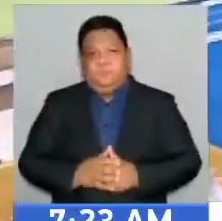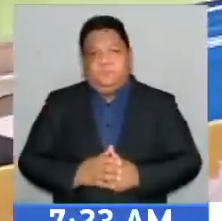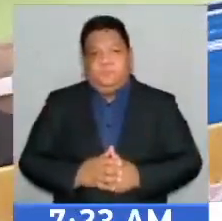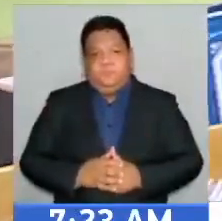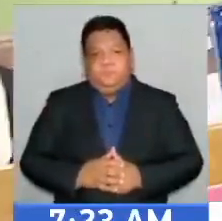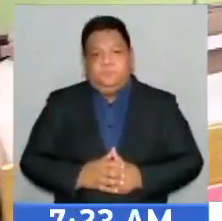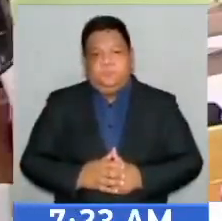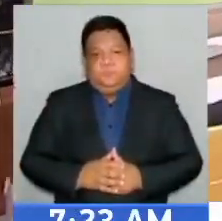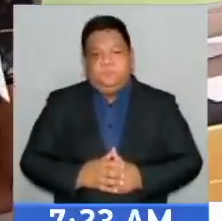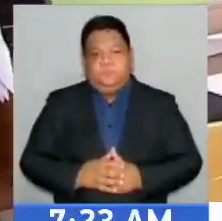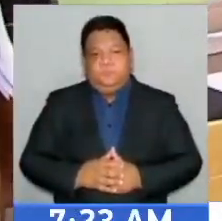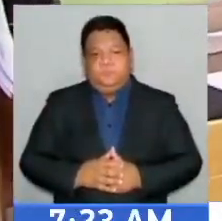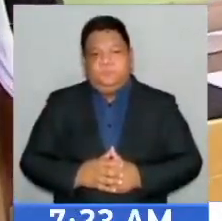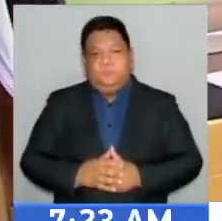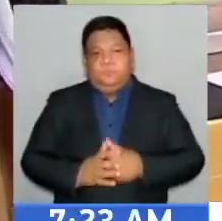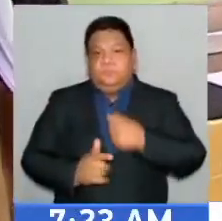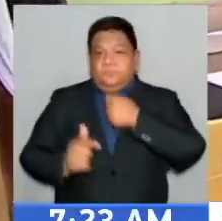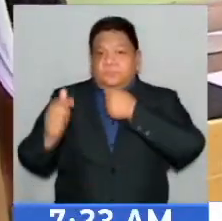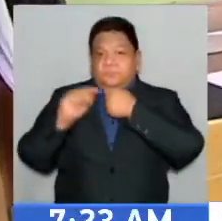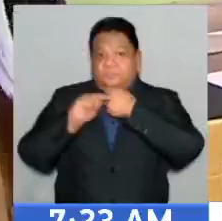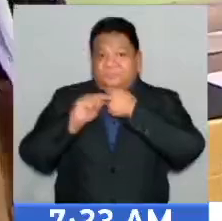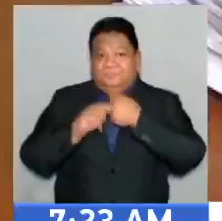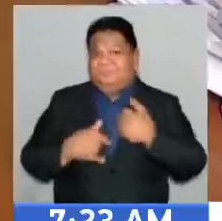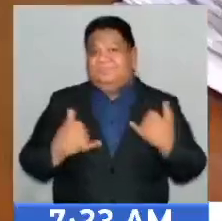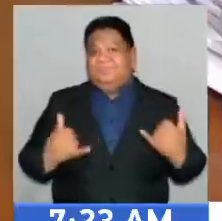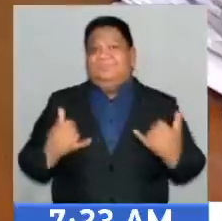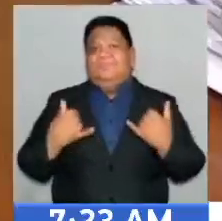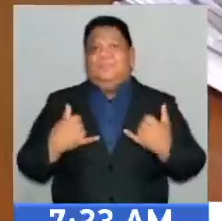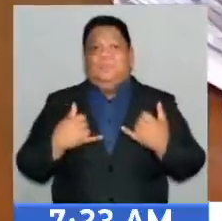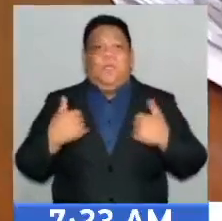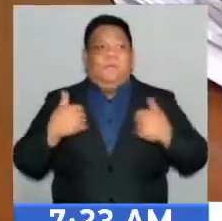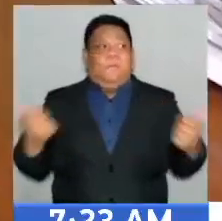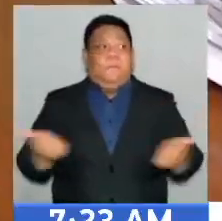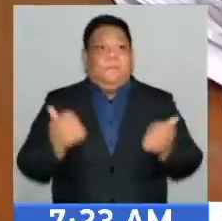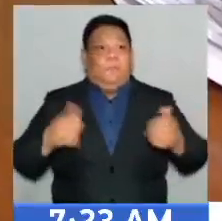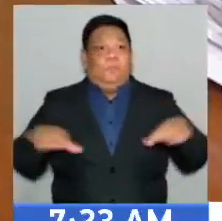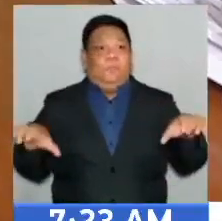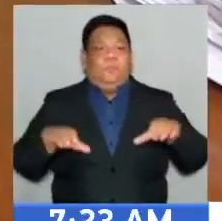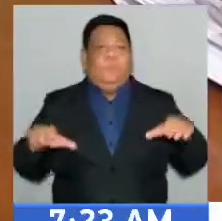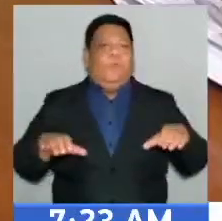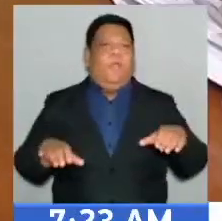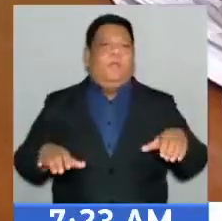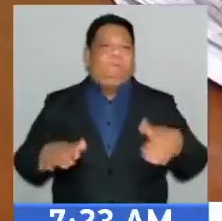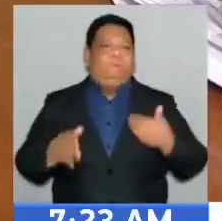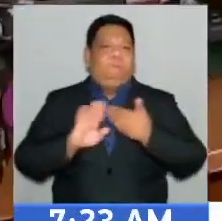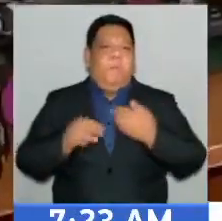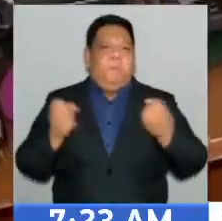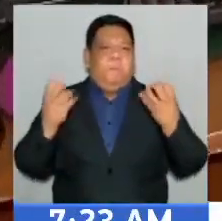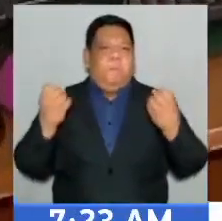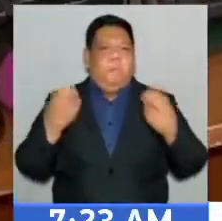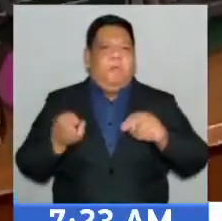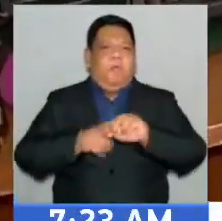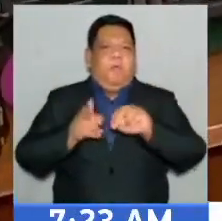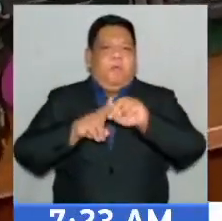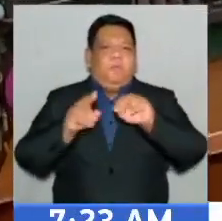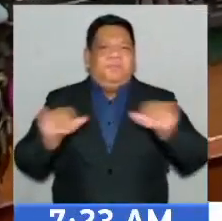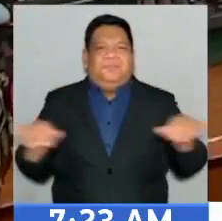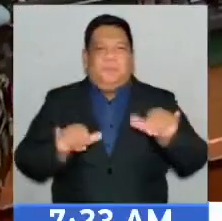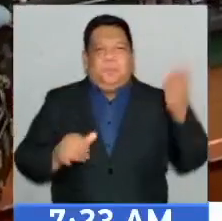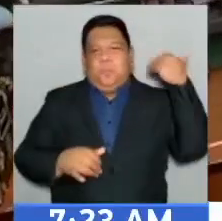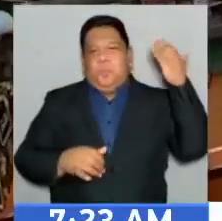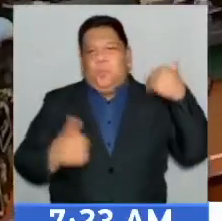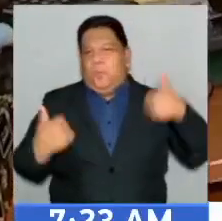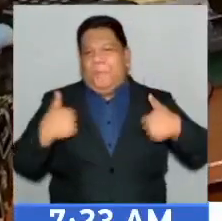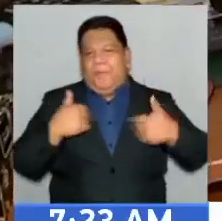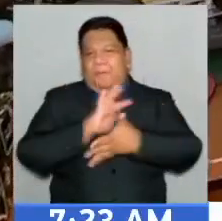Bumalik na raw sa pre-pandemic level ang dami ng mga job order na natatanggap ng manpower agency na ito. Karamihan sa job orders